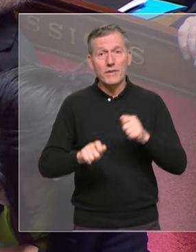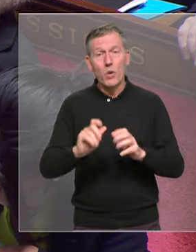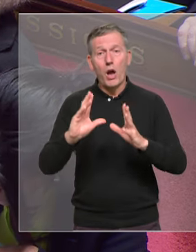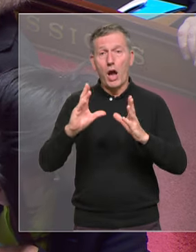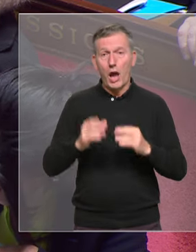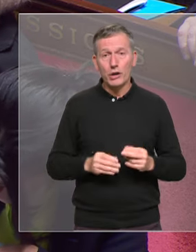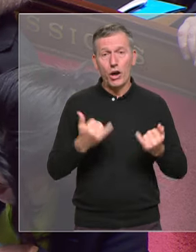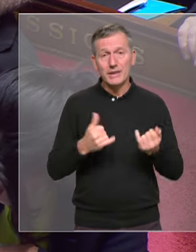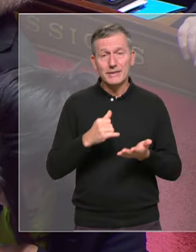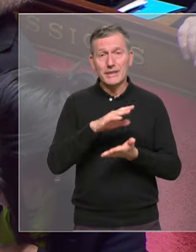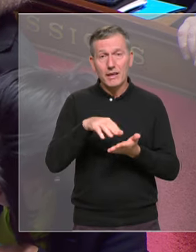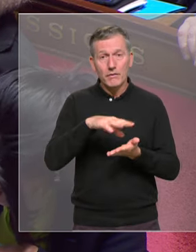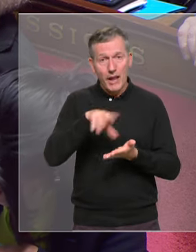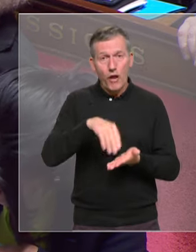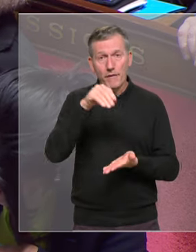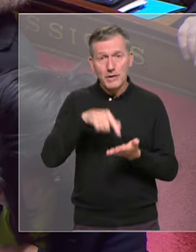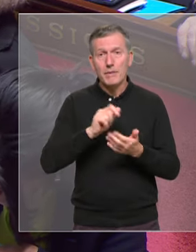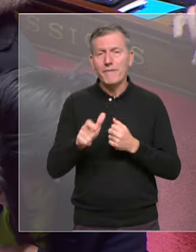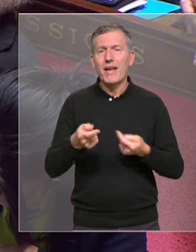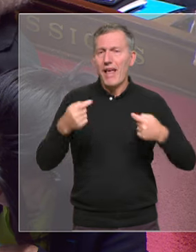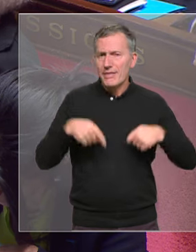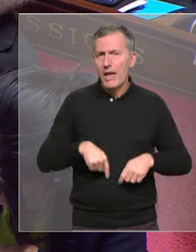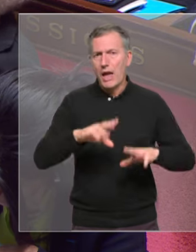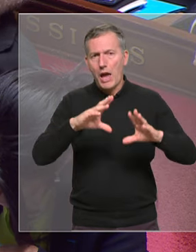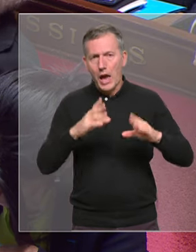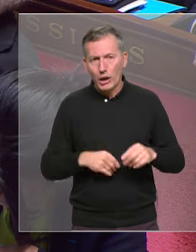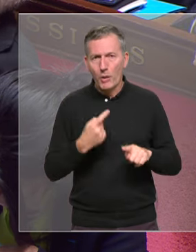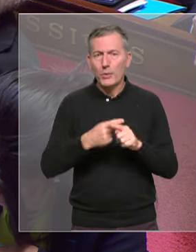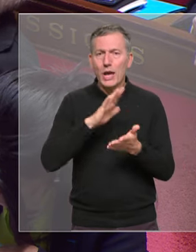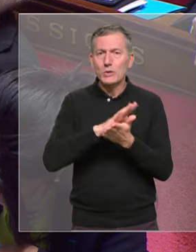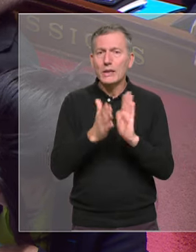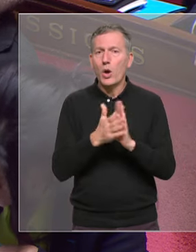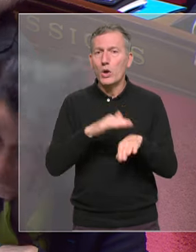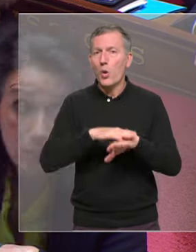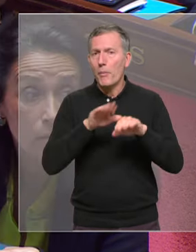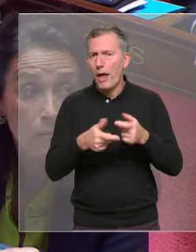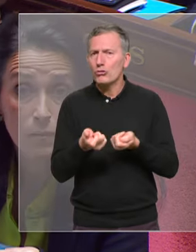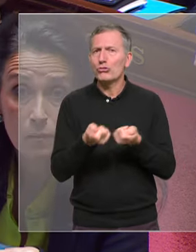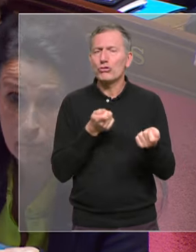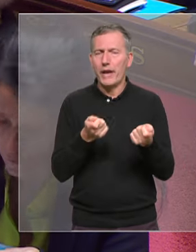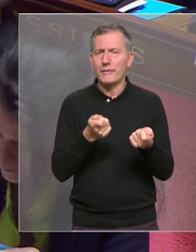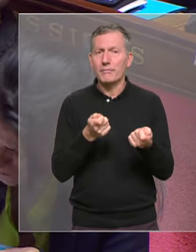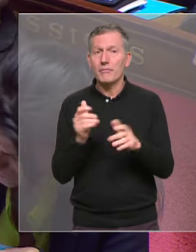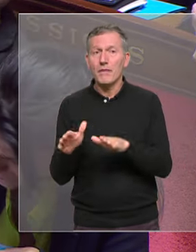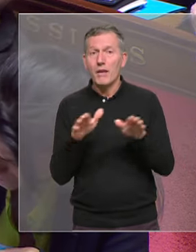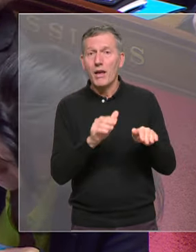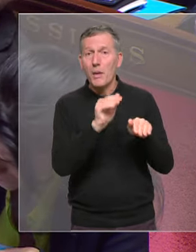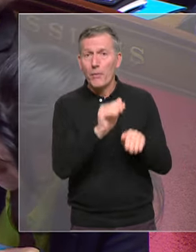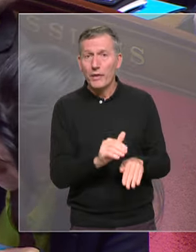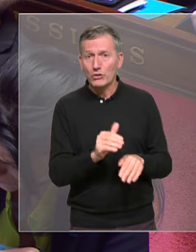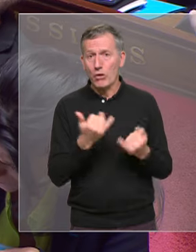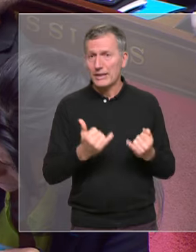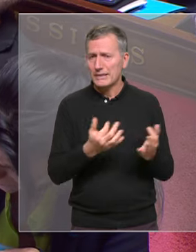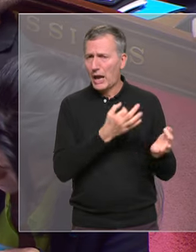en Île-de-France et accompagnées par les services de l'État et les associations sur place. Comme pour les mises à l'abri effectuées régulièrement en